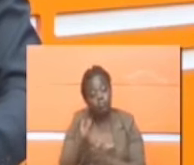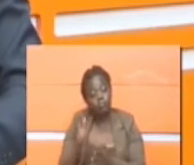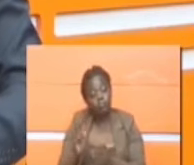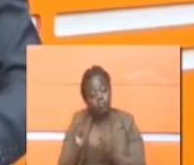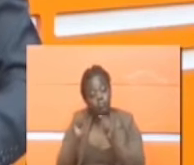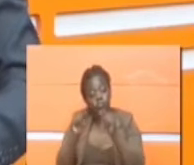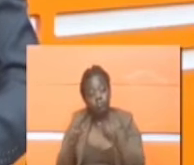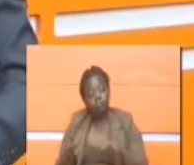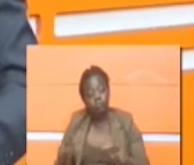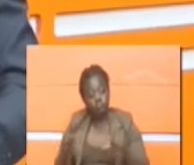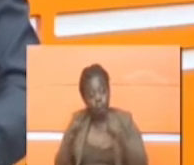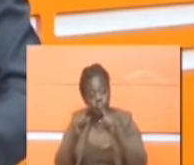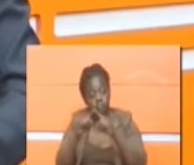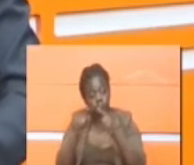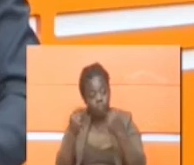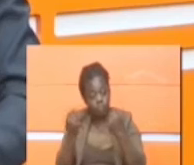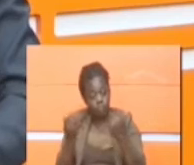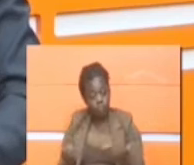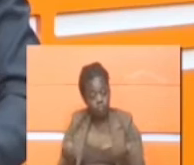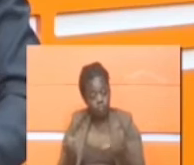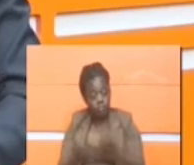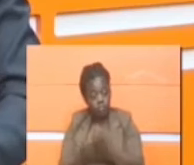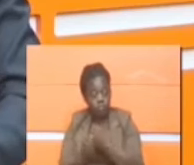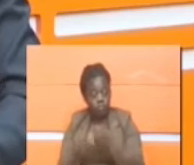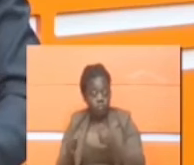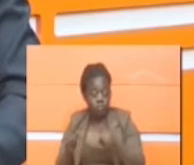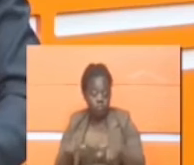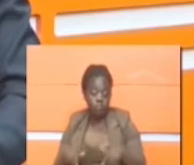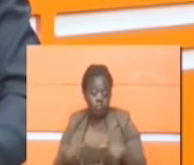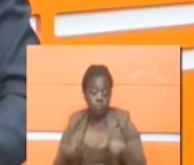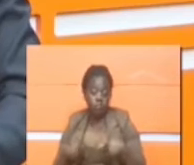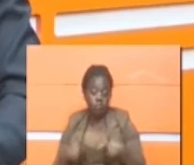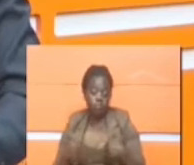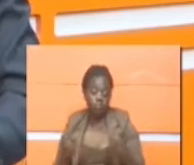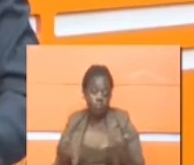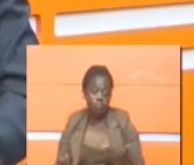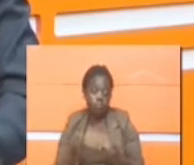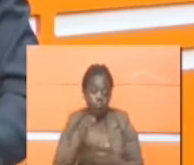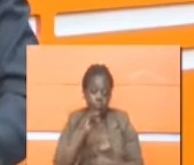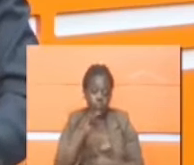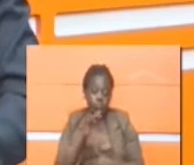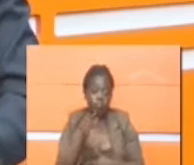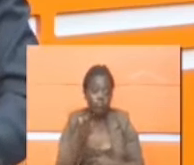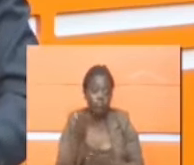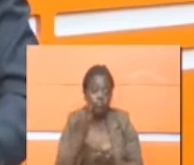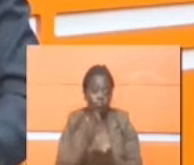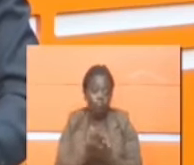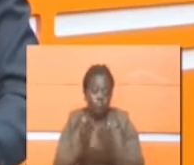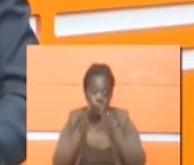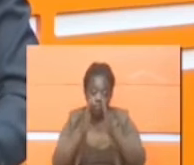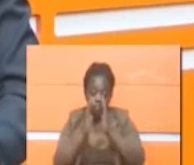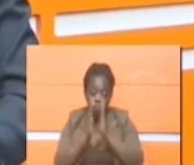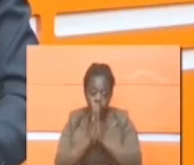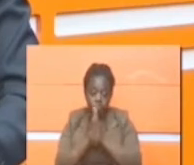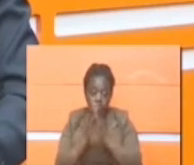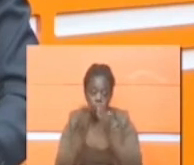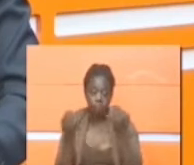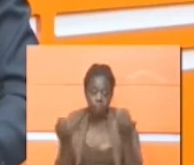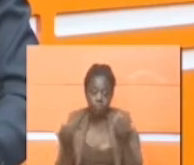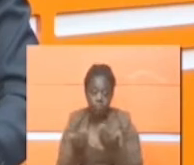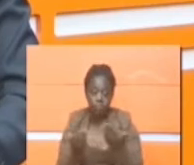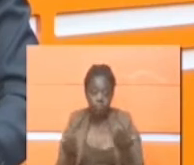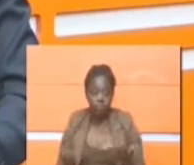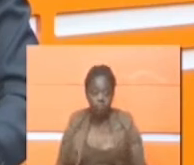bagende mu weema ezassibwawo okutaasa obulamu. Bino abyogedde nga yeetabye mu kusaba okubadde